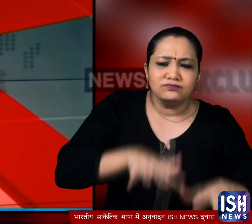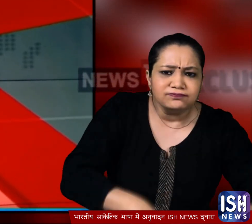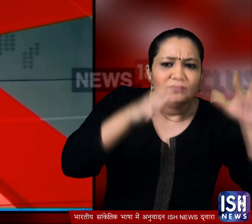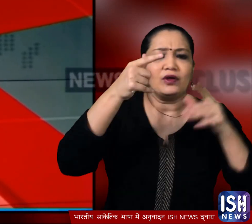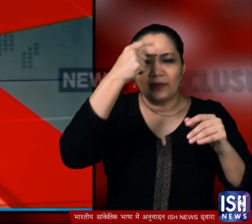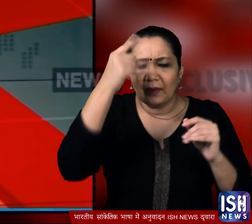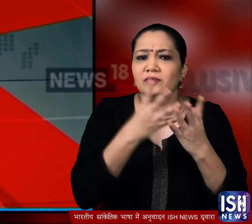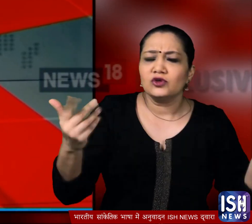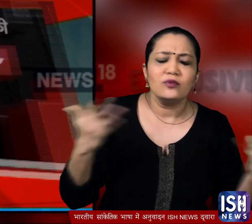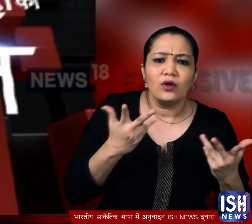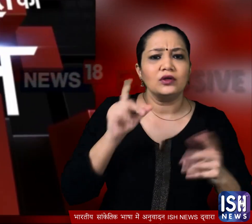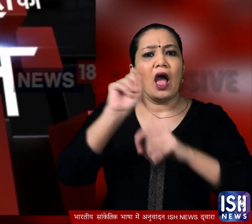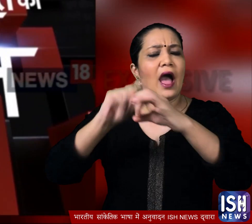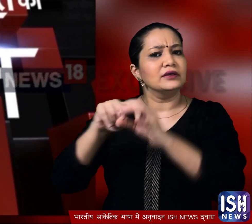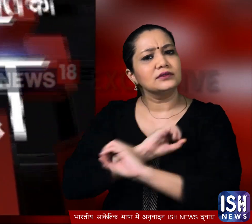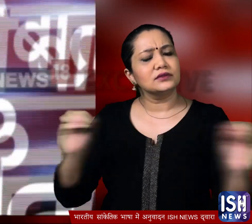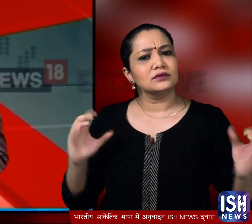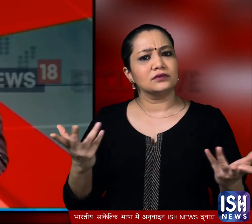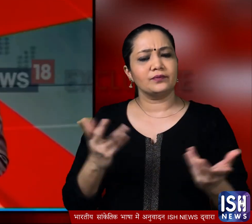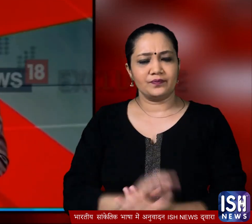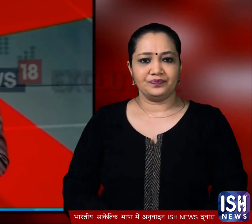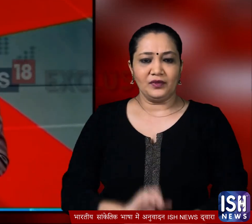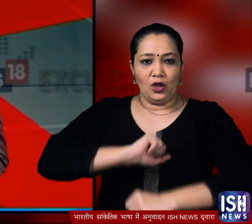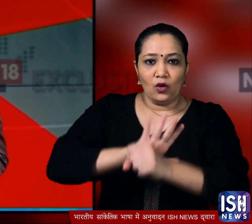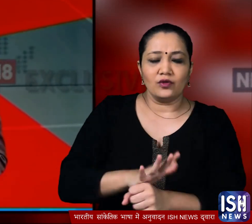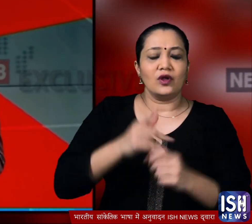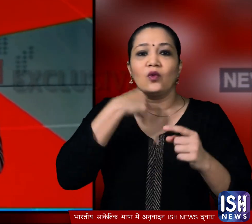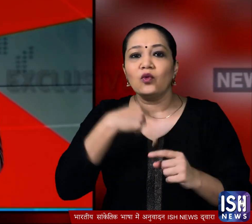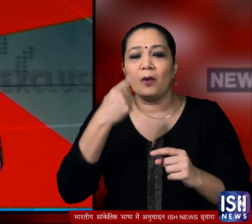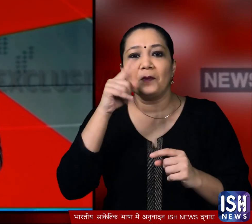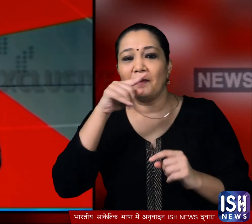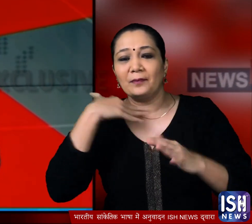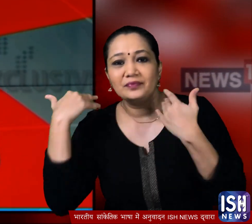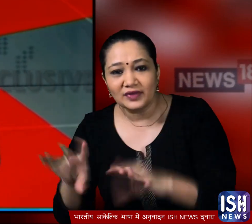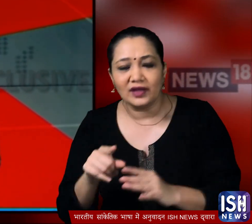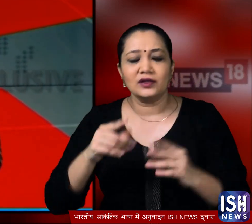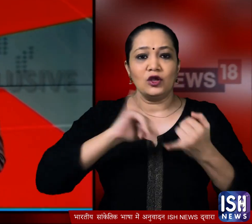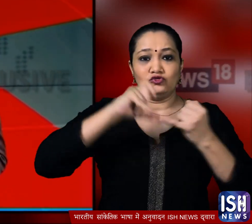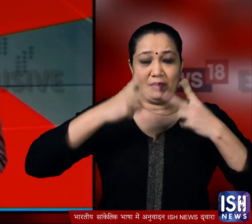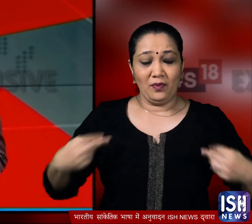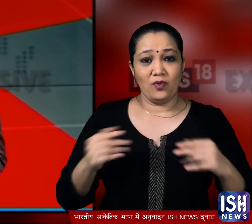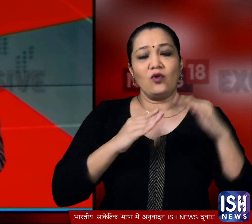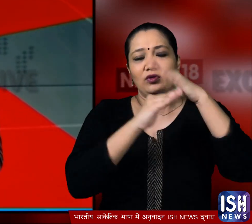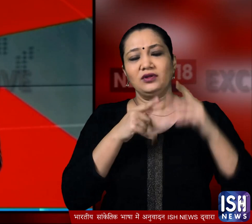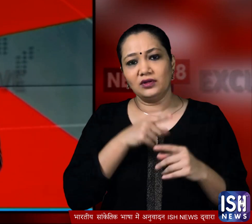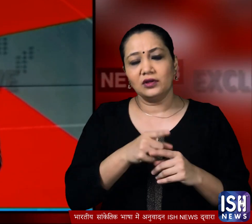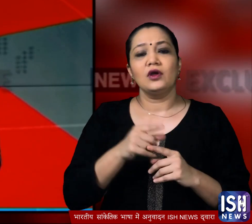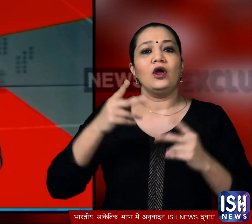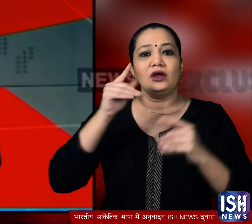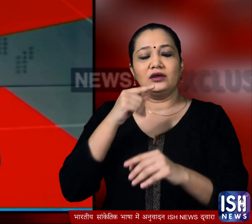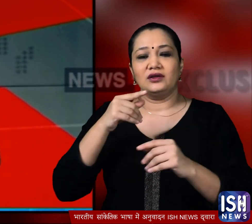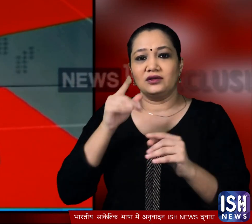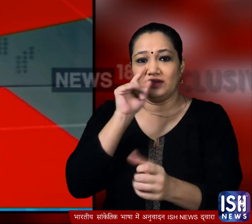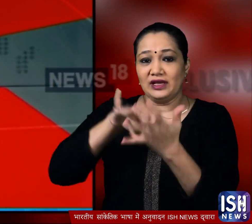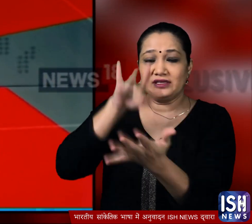से बचाने के लिए क्या किया गया। कोरोना काल में अनाथ हुए बच्चों पर देश की सबसे बड़ी अदालत ने केंद्र सरकार को अहम सलाह दी। न्यूज